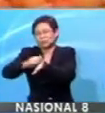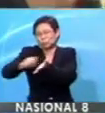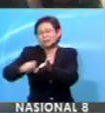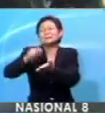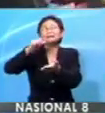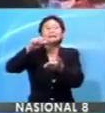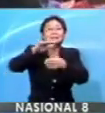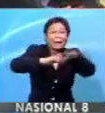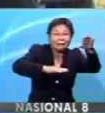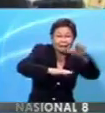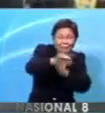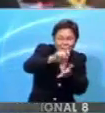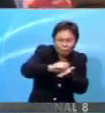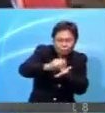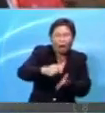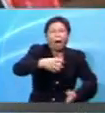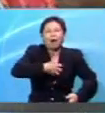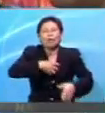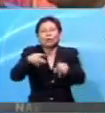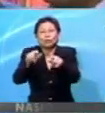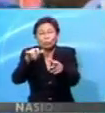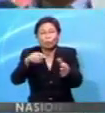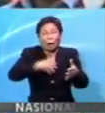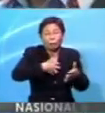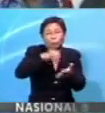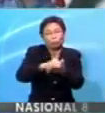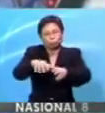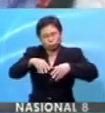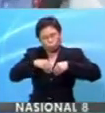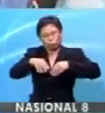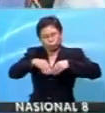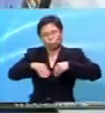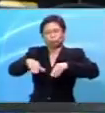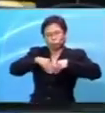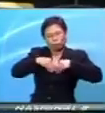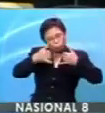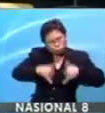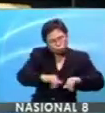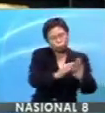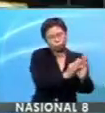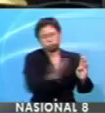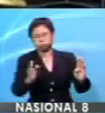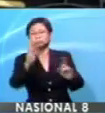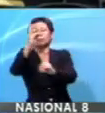pihaknya menjangkakan aduan seumpama akan diterima secara berterusan dalam tempoh 6